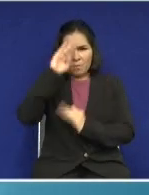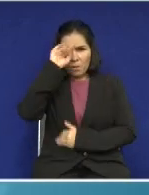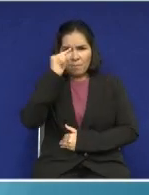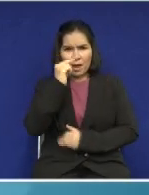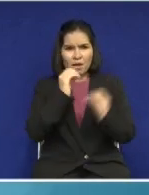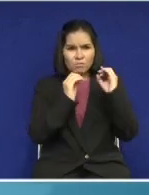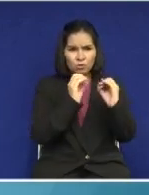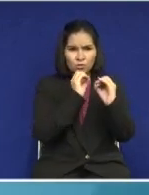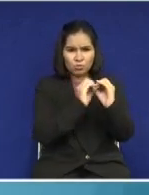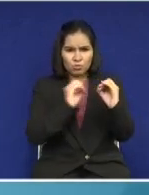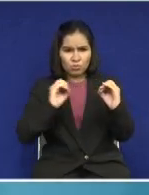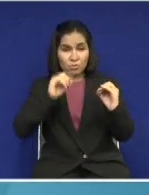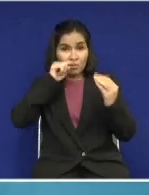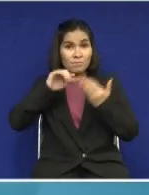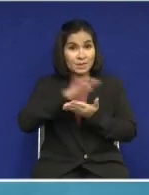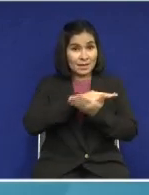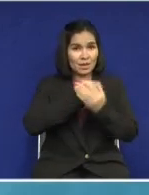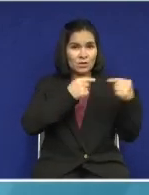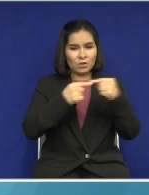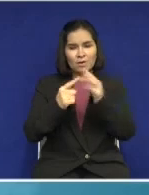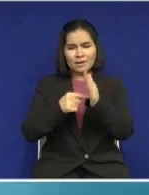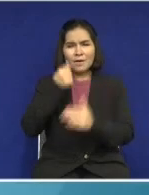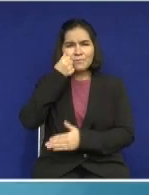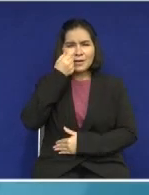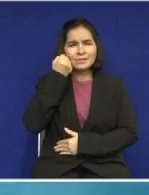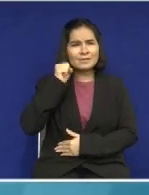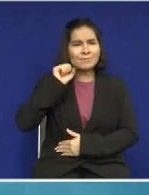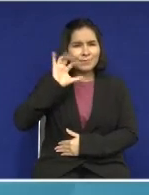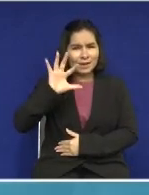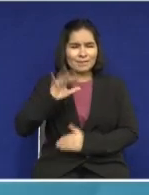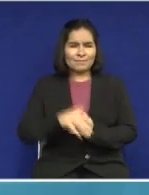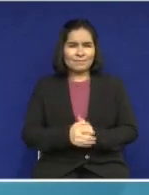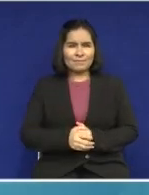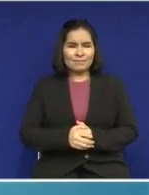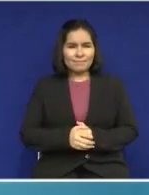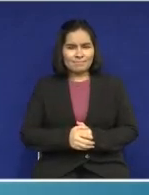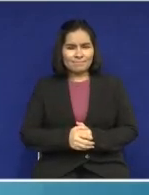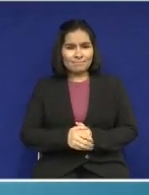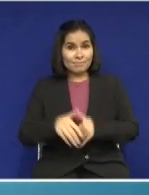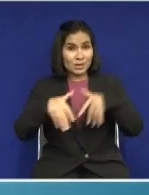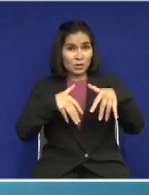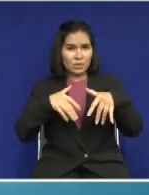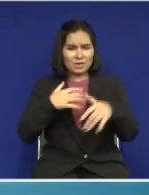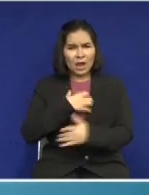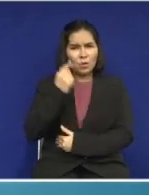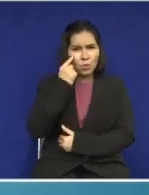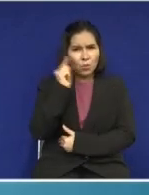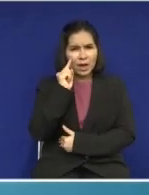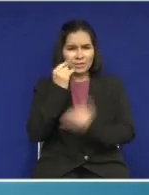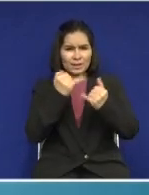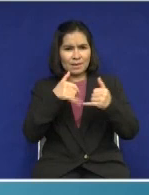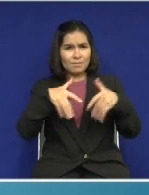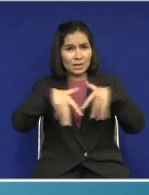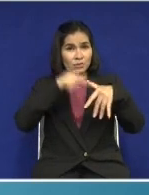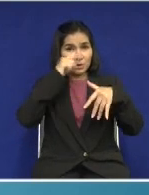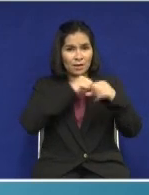0รายภายในประเทศนะคะต่อเนื่องกันมา15วันแล้วถามว่าตอนนี้เราอยู่ในสถานการณ์ที่ปลอดภัยหรือยังเราปล